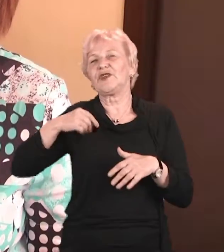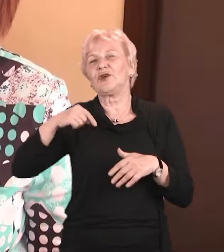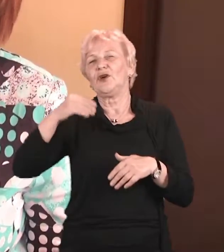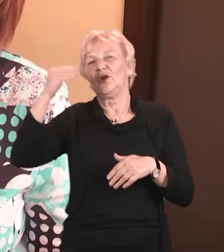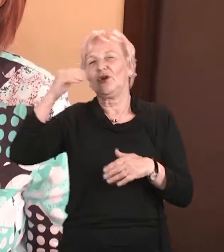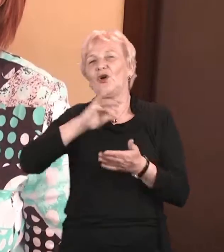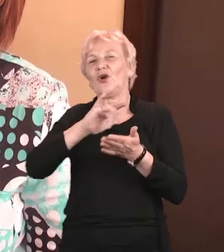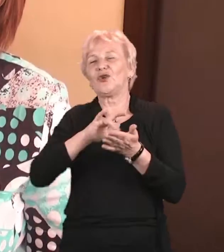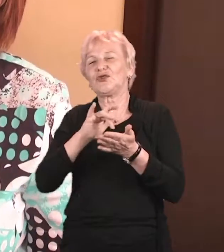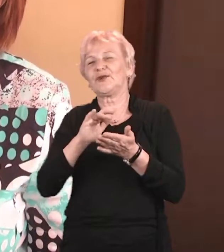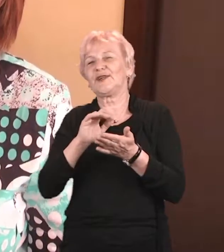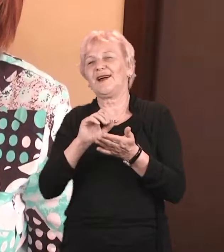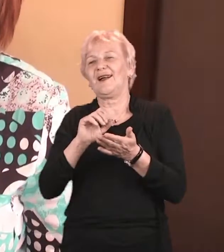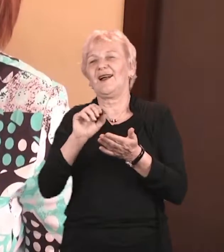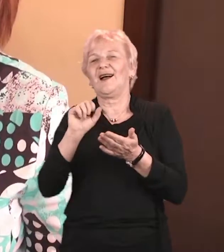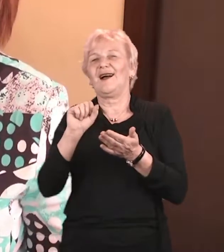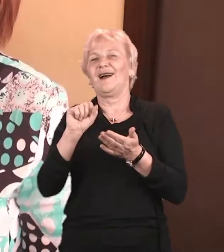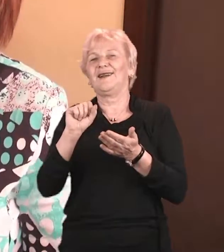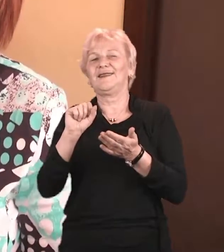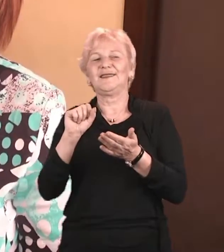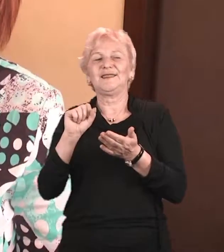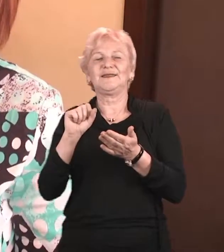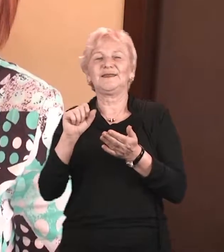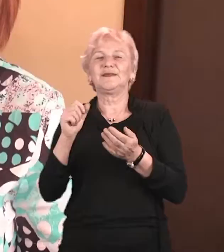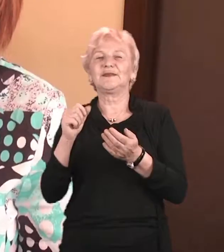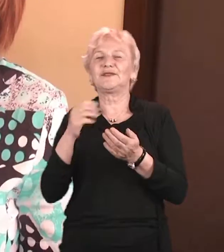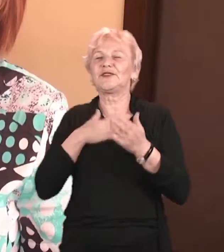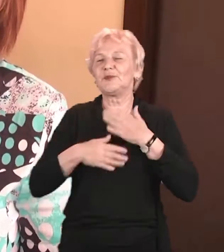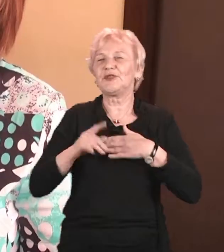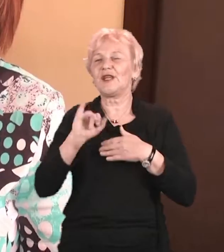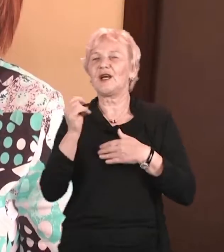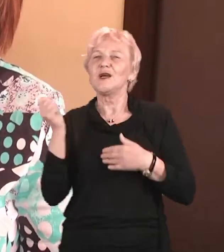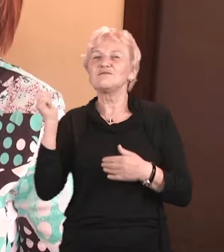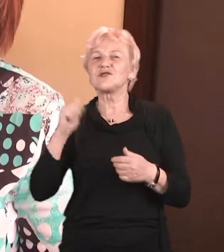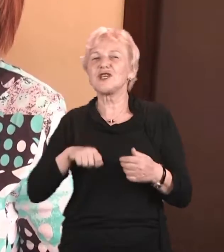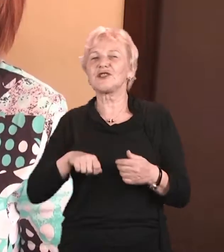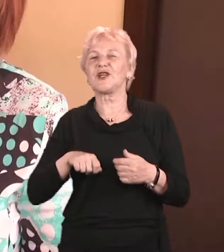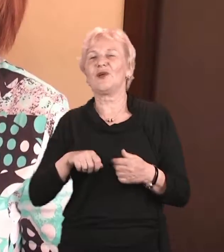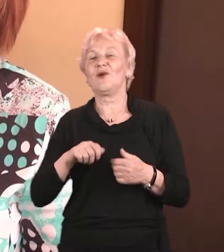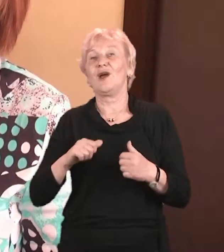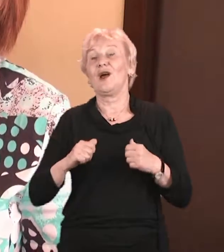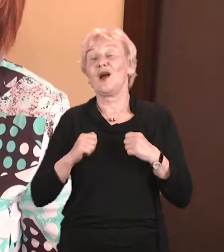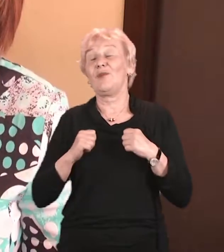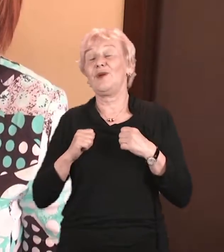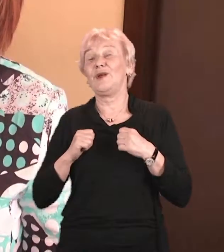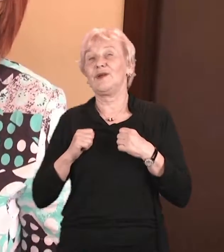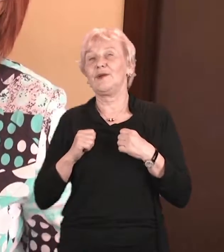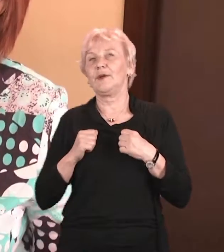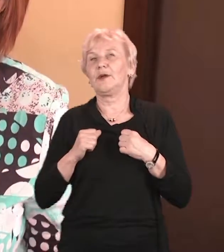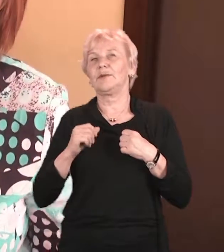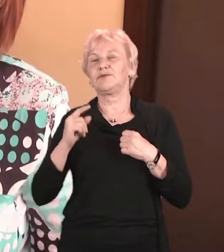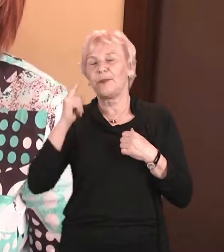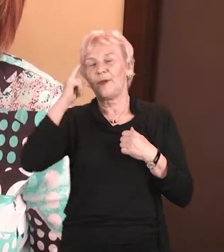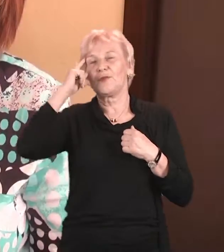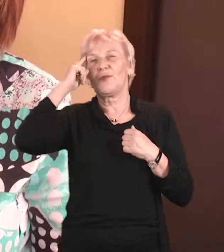oświatowe istnieją, a przynajmniej wydaje mi się, że nasza tak placówka istnieje, żeby właśnie zapraszać tych, którzy